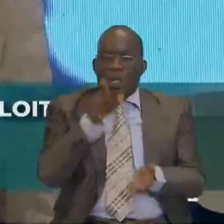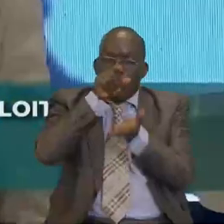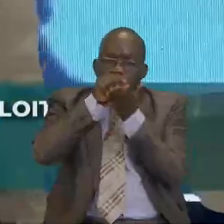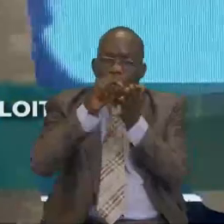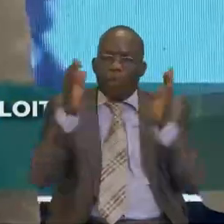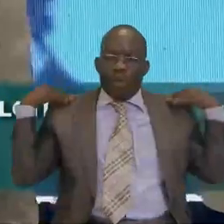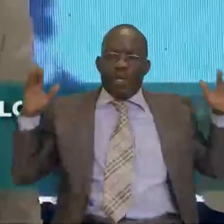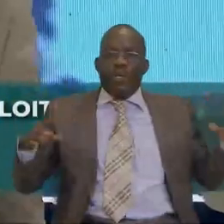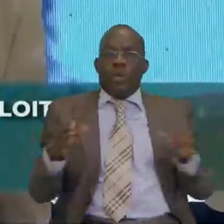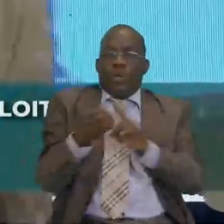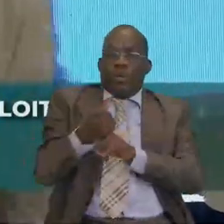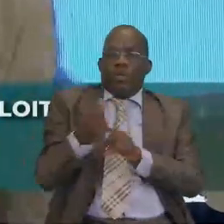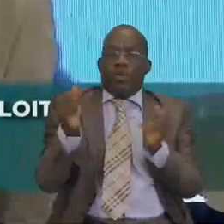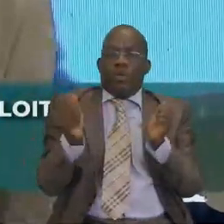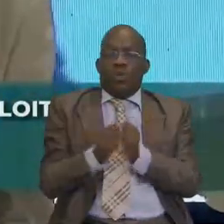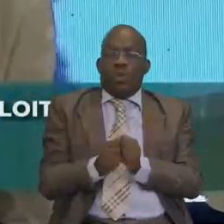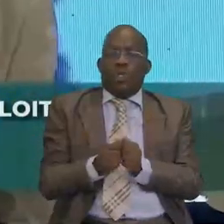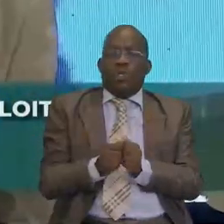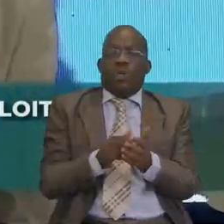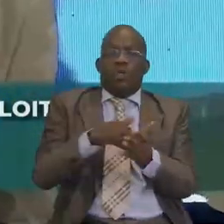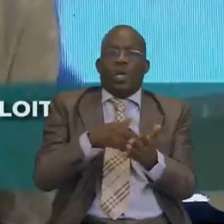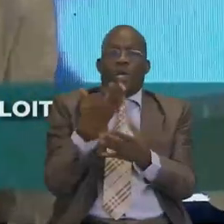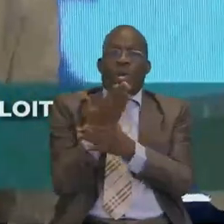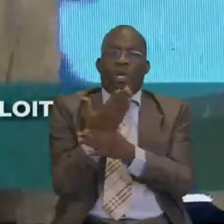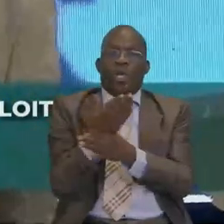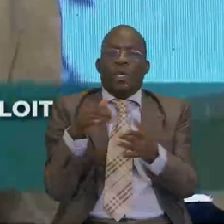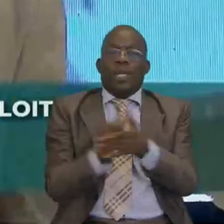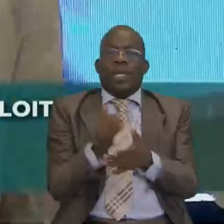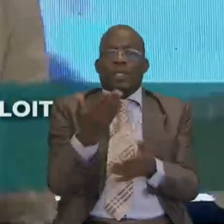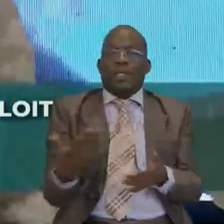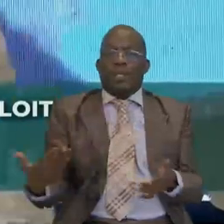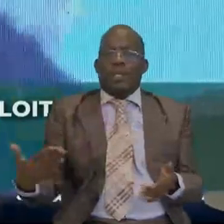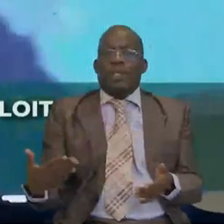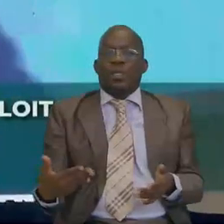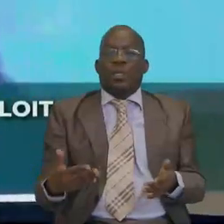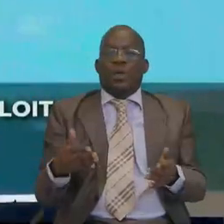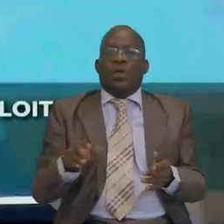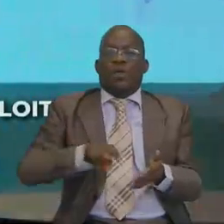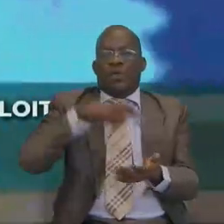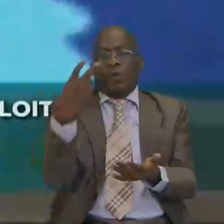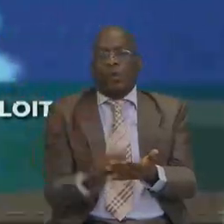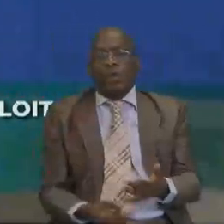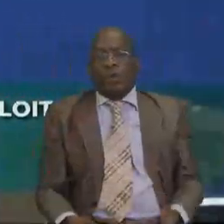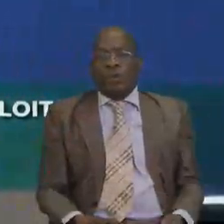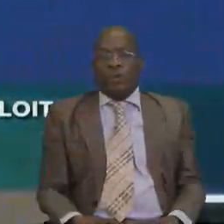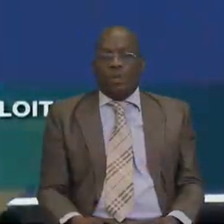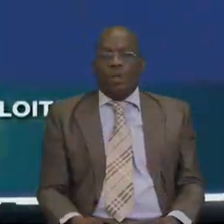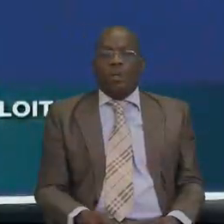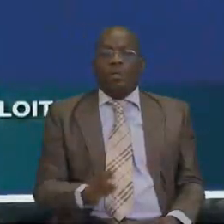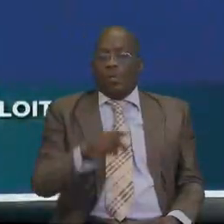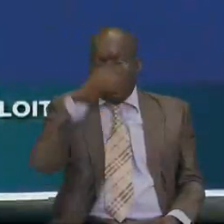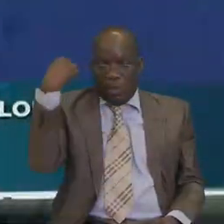va. Par les flatteries, a gâté les choses dans la vie de cet oiseau.